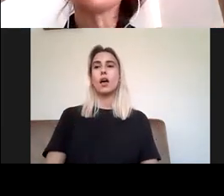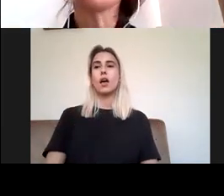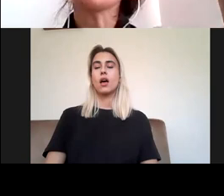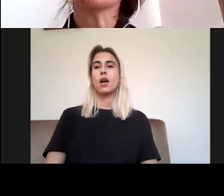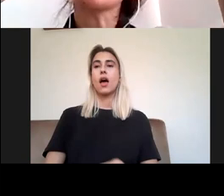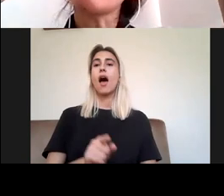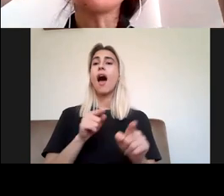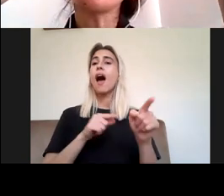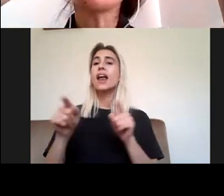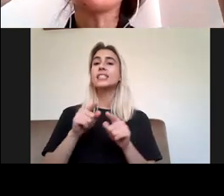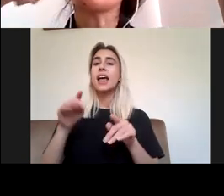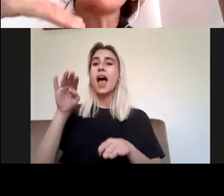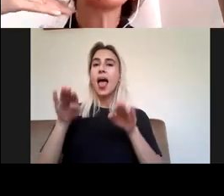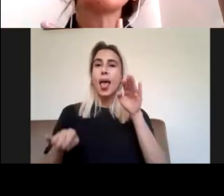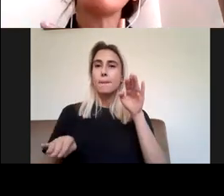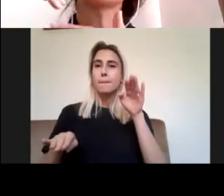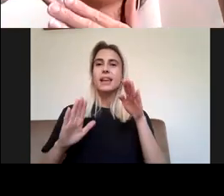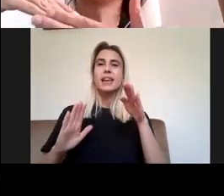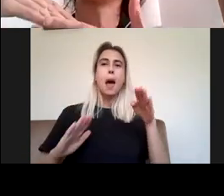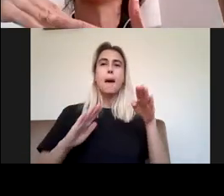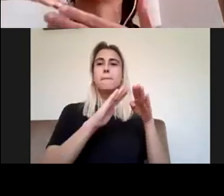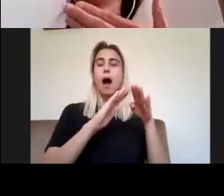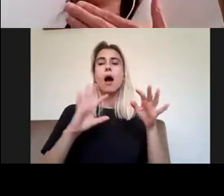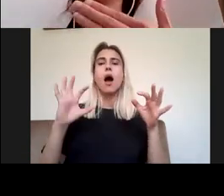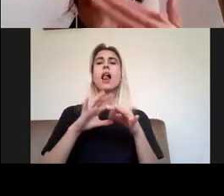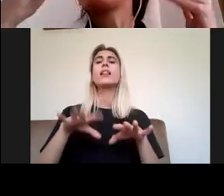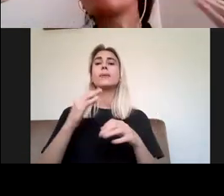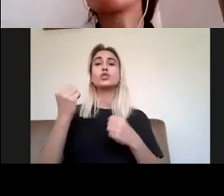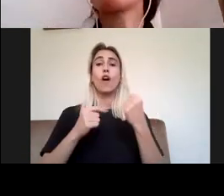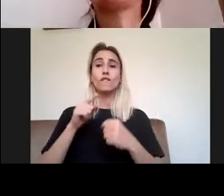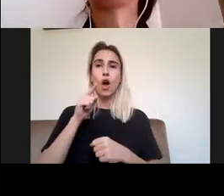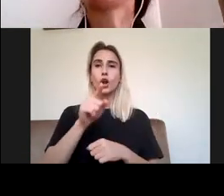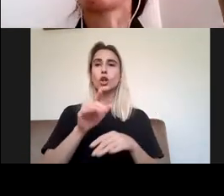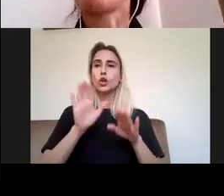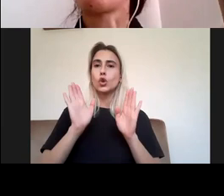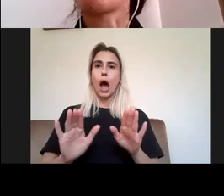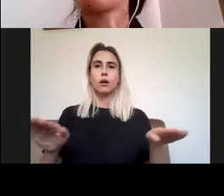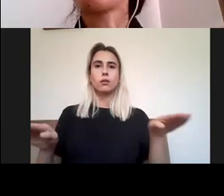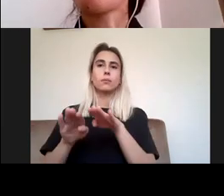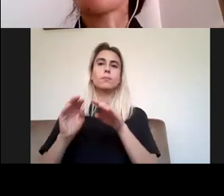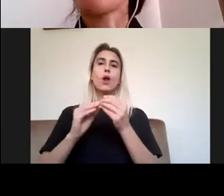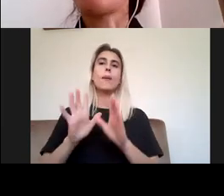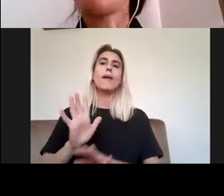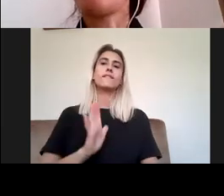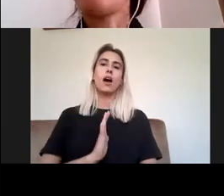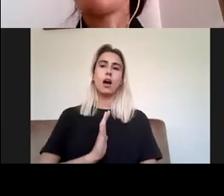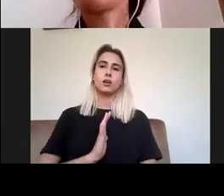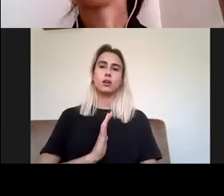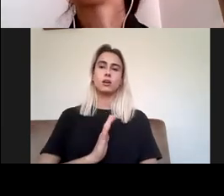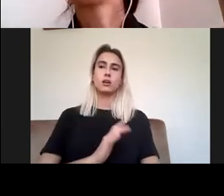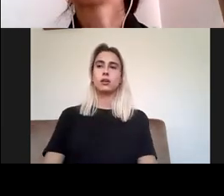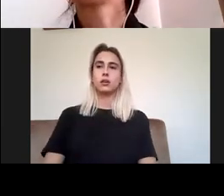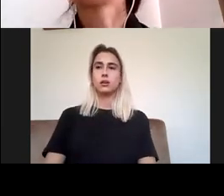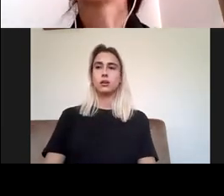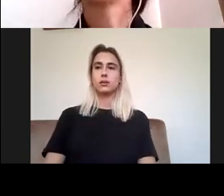aradığındaki eğim ya da rampa boyutuyla da alakalı değil, şoförün de durağa yanaşmasıyla ilgili problemi var. Yani bir